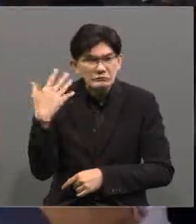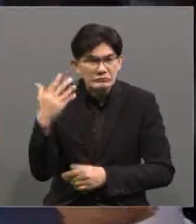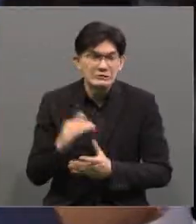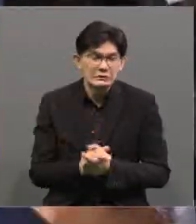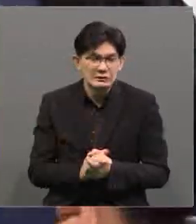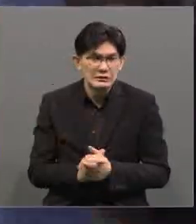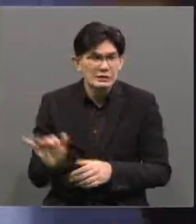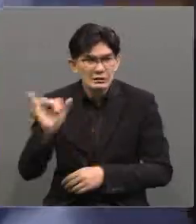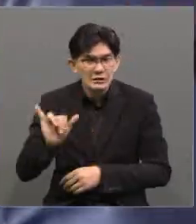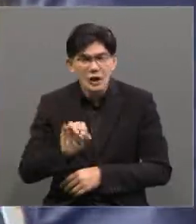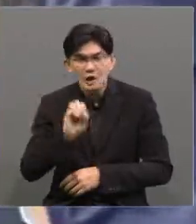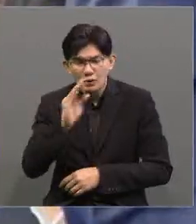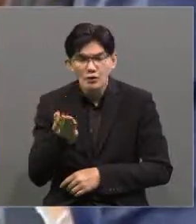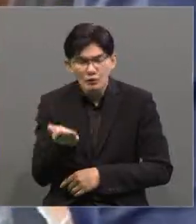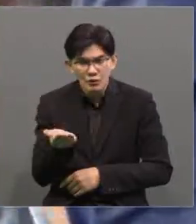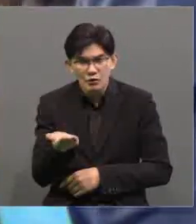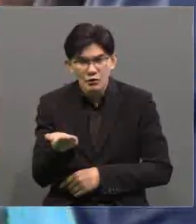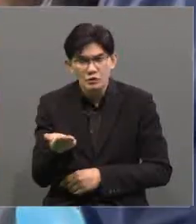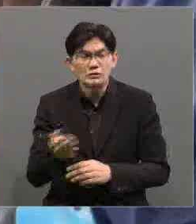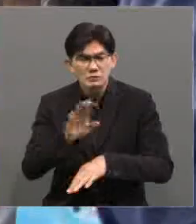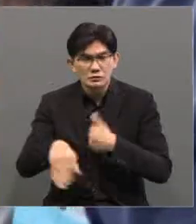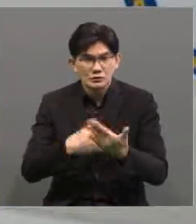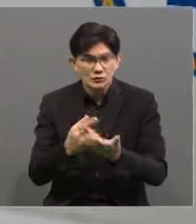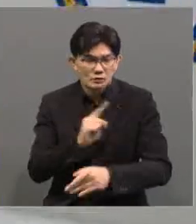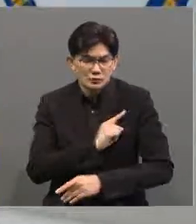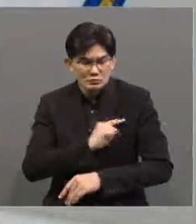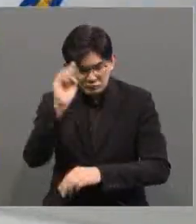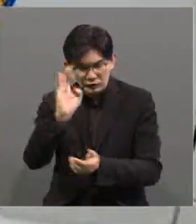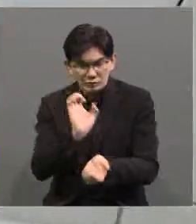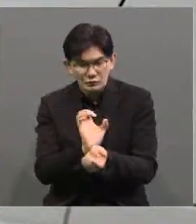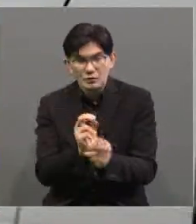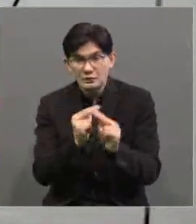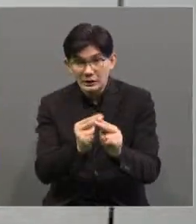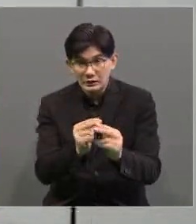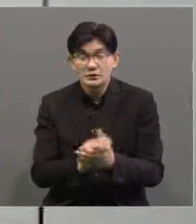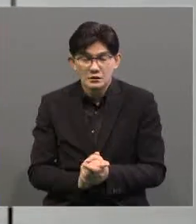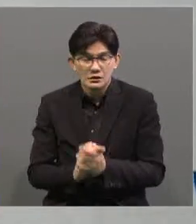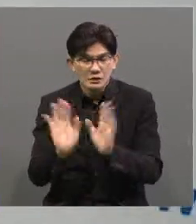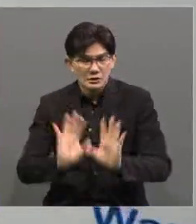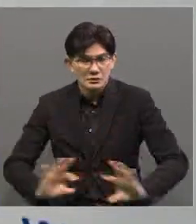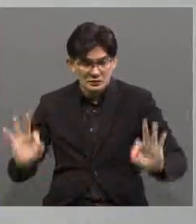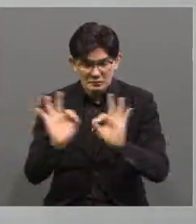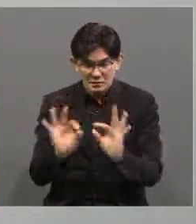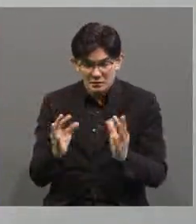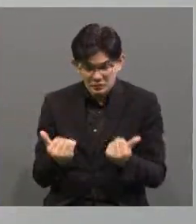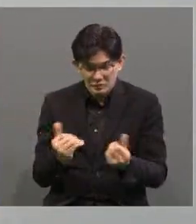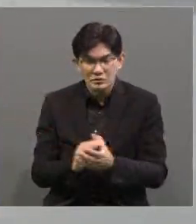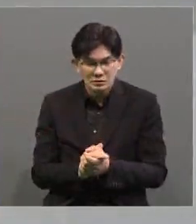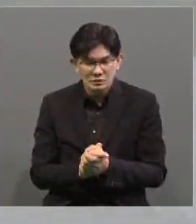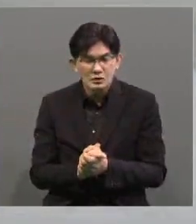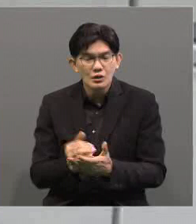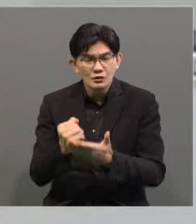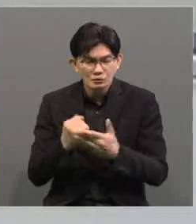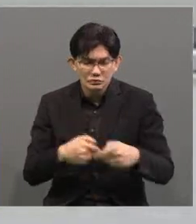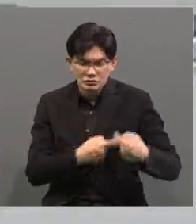ไหมทางญาติบอกว่าก็ขอให้คดีทั้งหมดเป็นหน้าที่ของตำรวจสิ่งสำคัญที่สุดในตอนนี้ก็คือการดูแลเยียวย